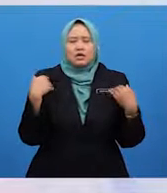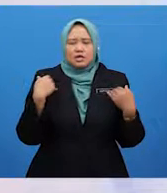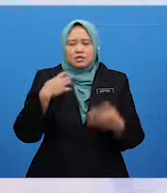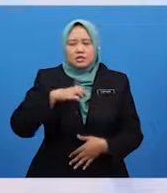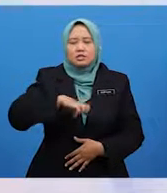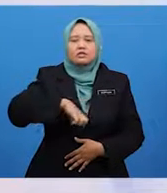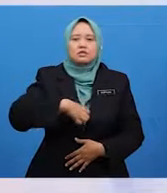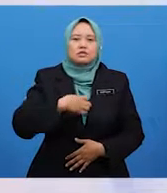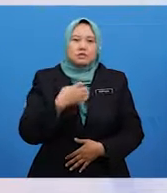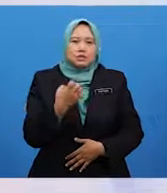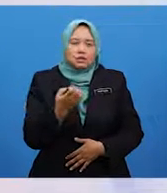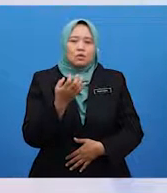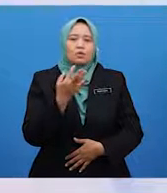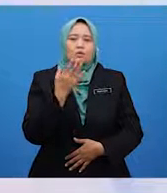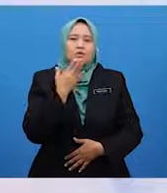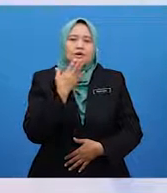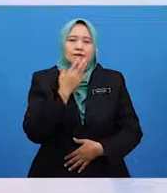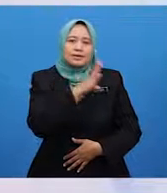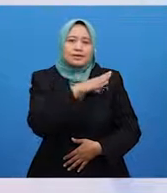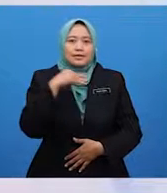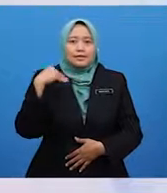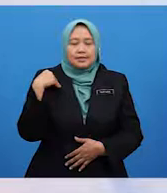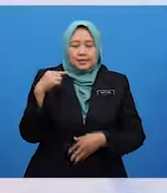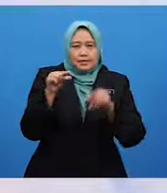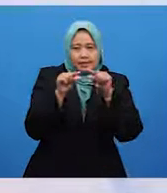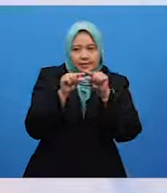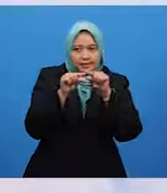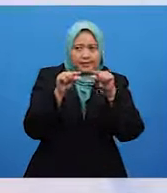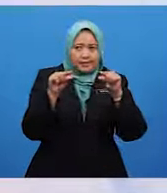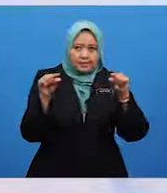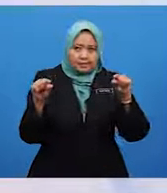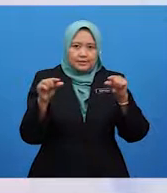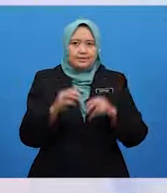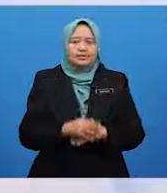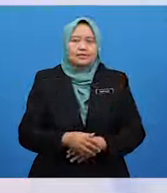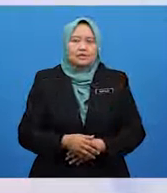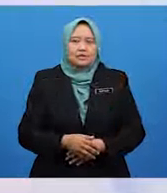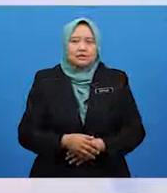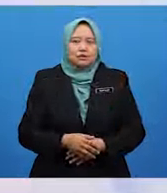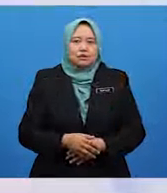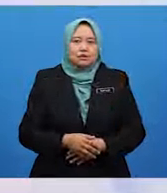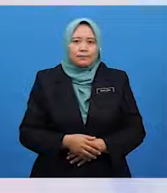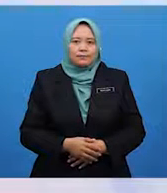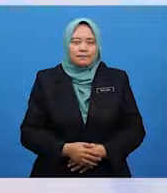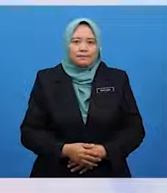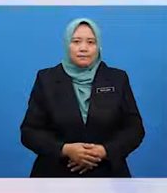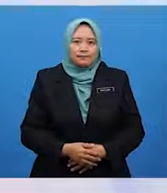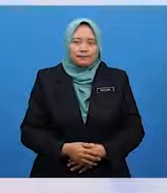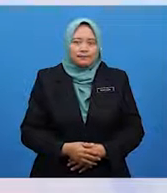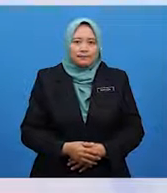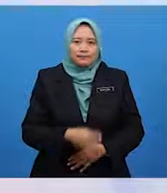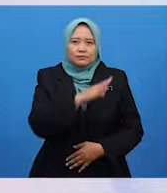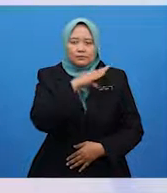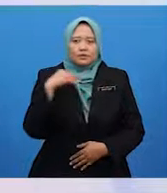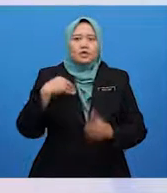warna dan juga garisan. Okey, kita boleh lihat sebentar. Lihat, ya, karya satu itu, karya yang sangat cantik dengan warna dan juga garisan